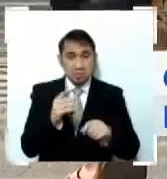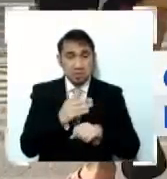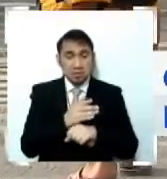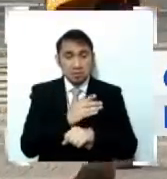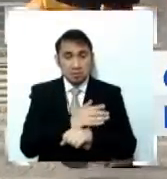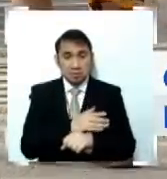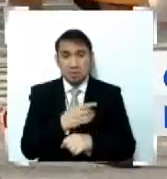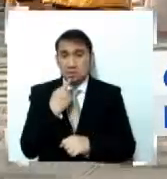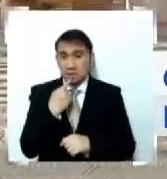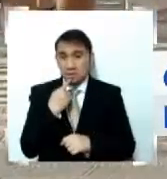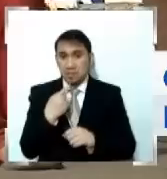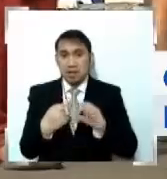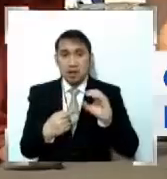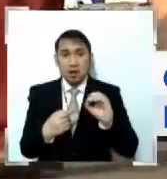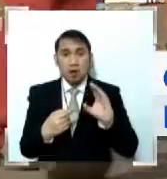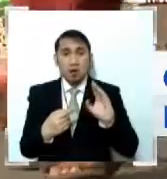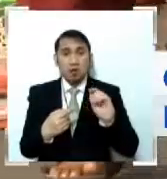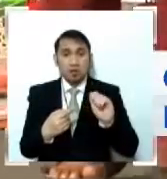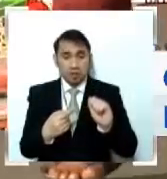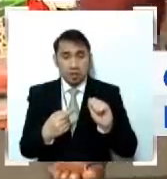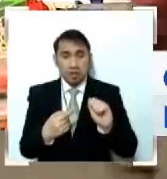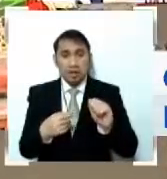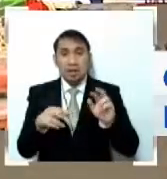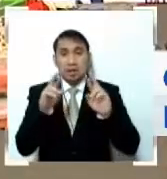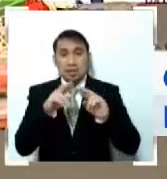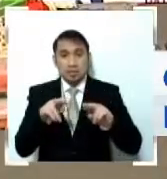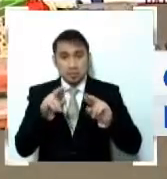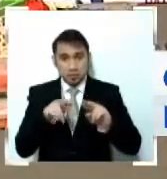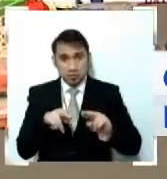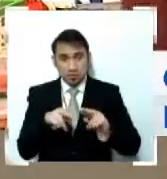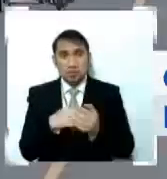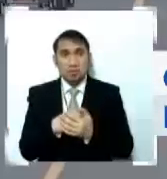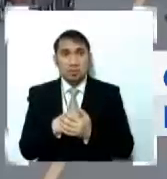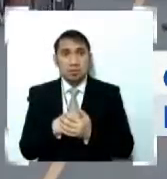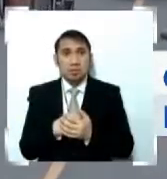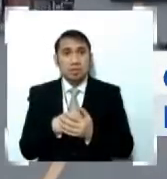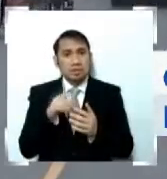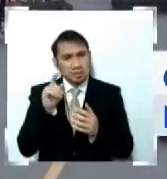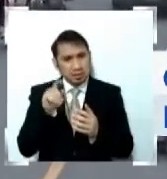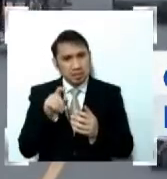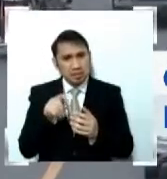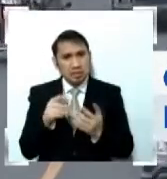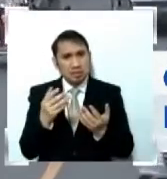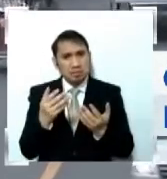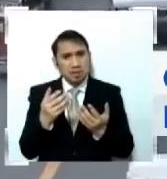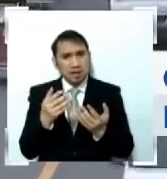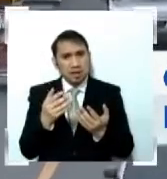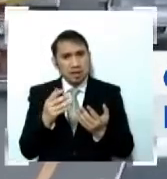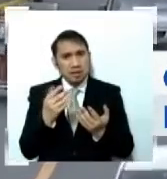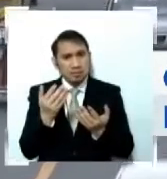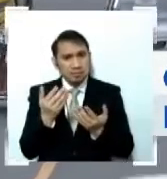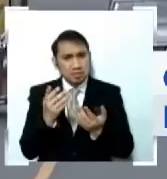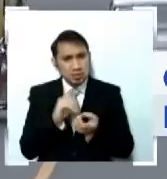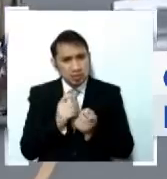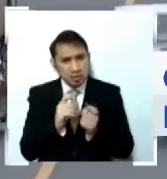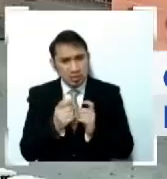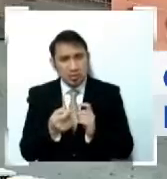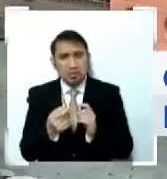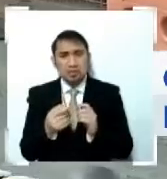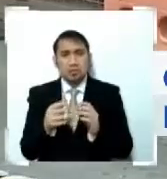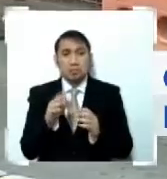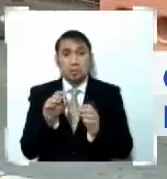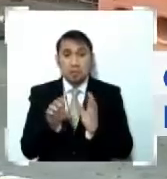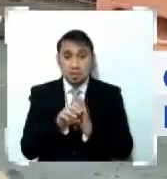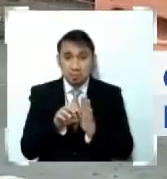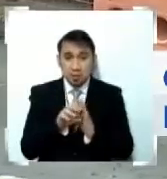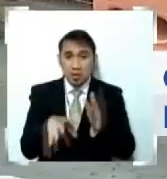Research, baka pwedeng magpatupad na lang muna ng ilang pagbabago gaya ng pagdaragdag ng public transportation o yung